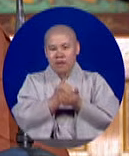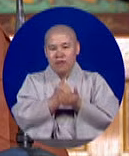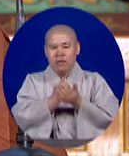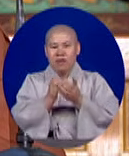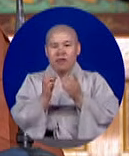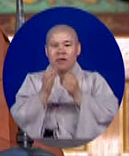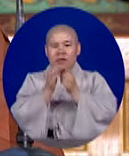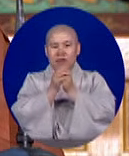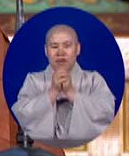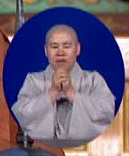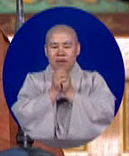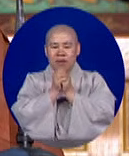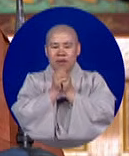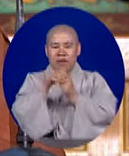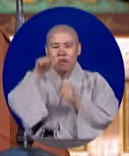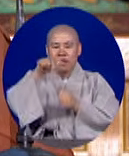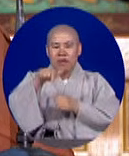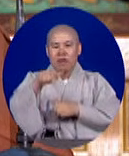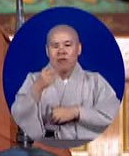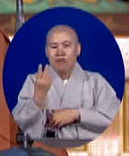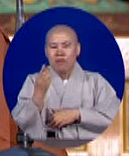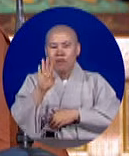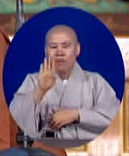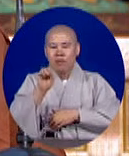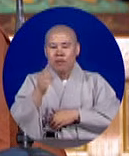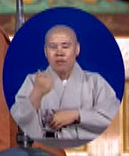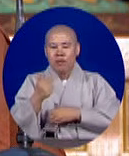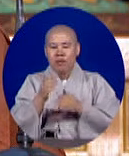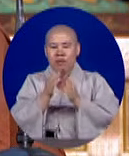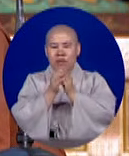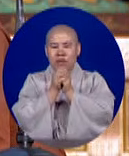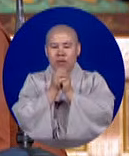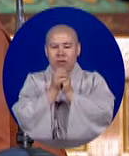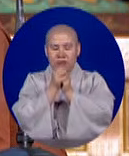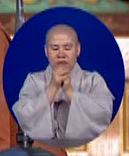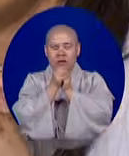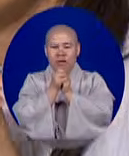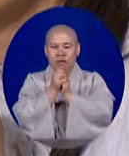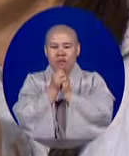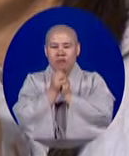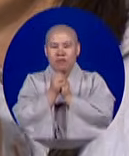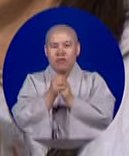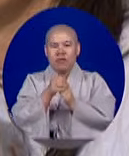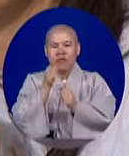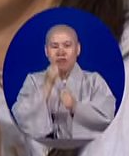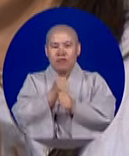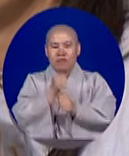양손을 이렇게 이걸 교권이라고 그러는데요. 두 손으로 한 주먹을 만드는 거예요.